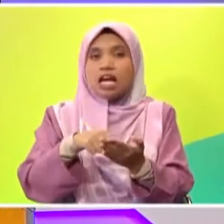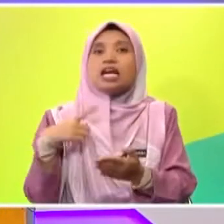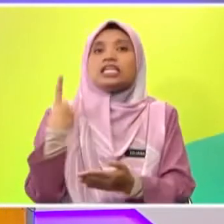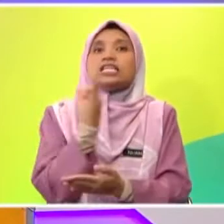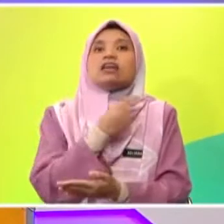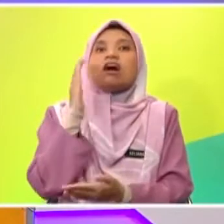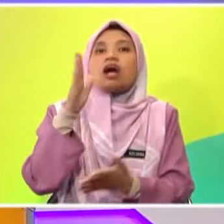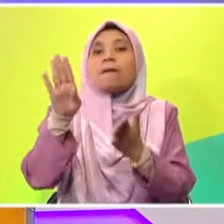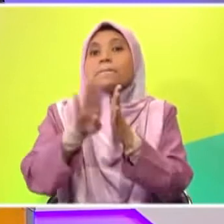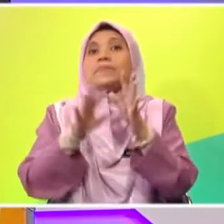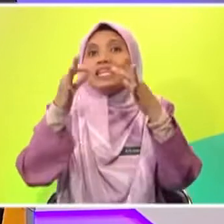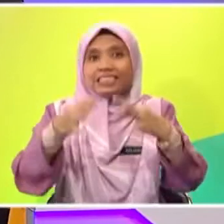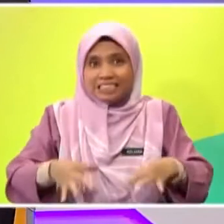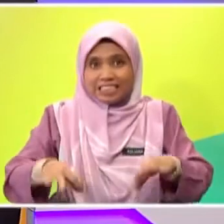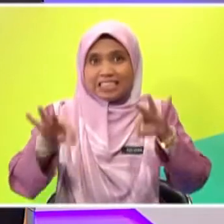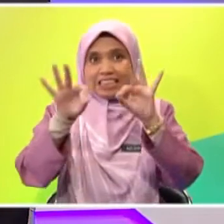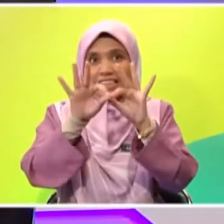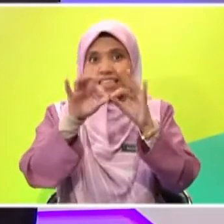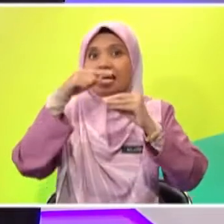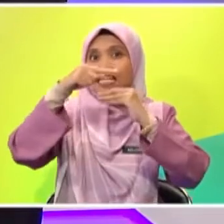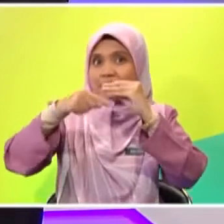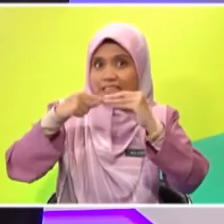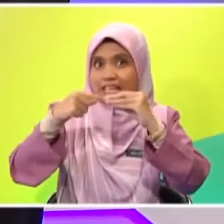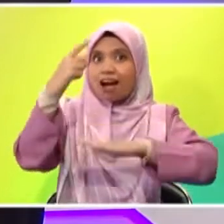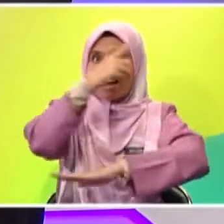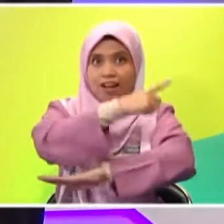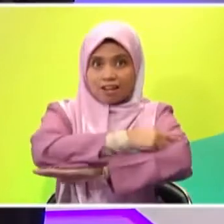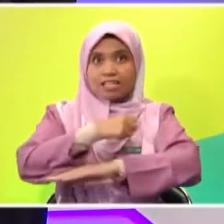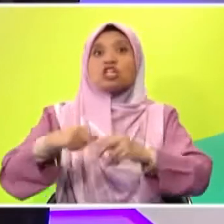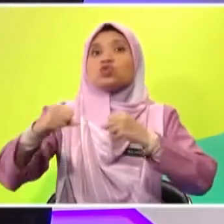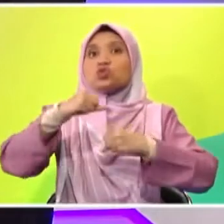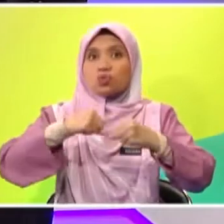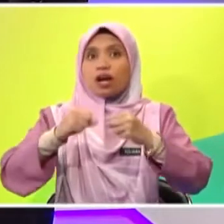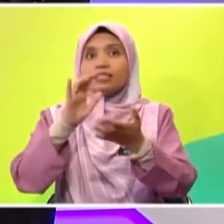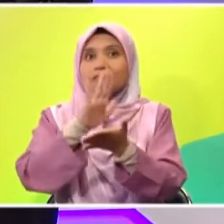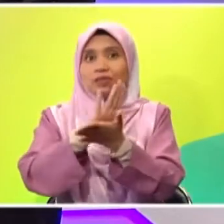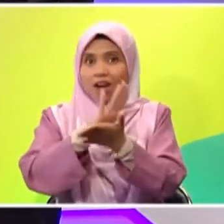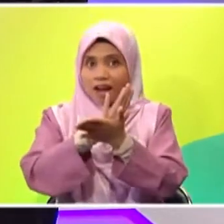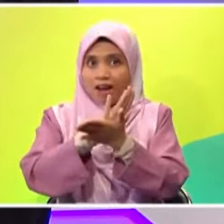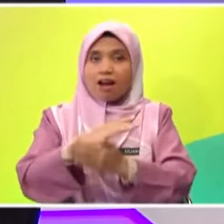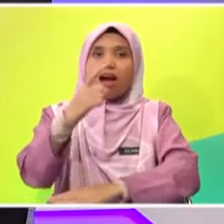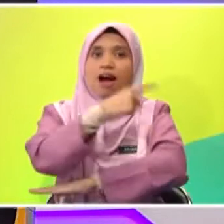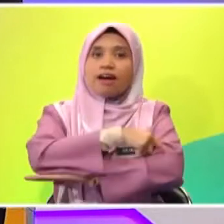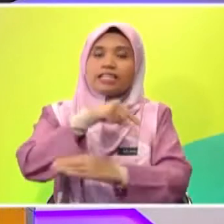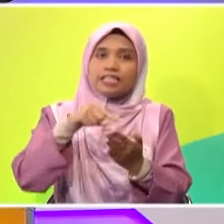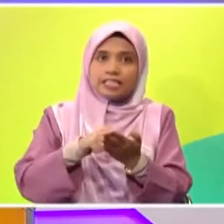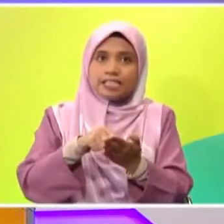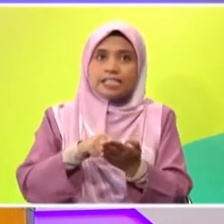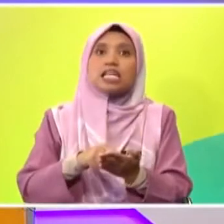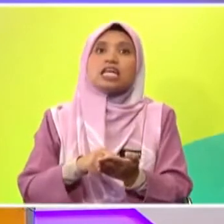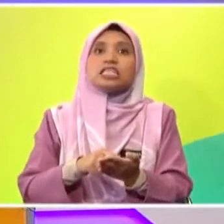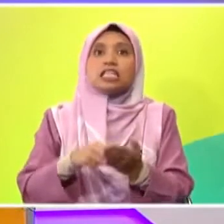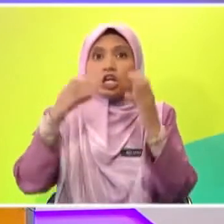bercerita tentang hari sukan sekolah adik-adiknya hari ini saya akan bercerita pada Karina